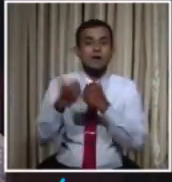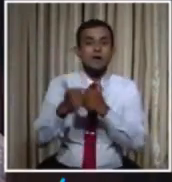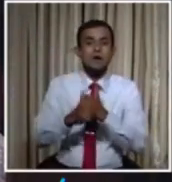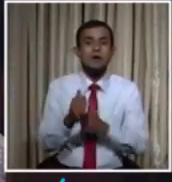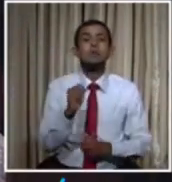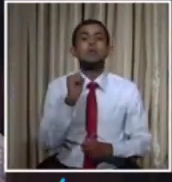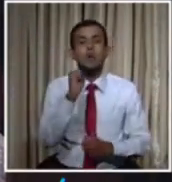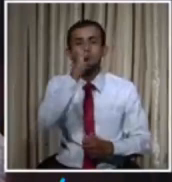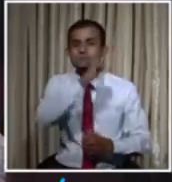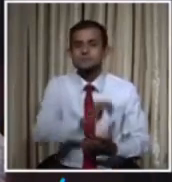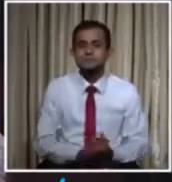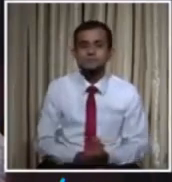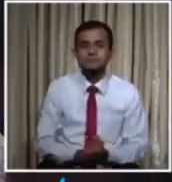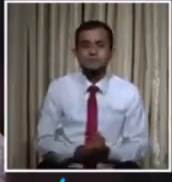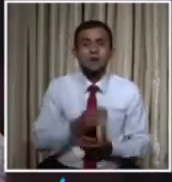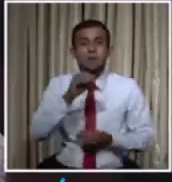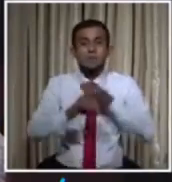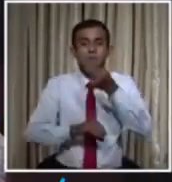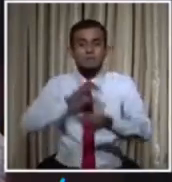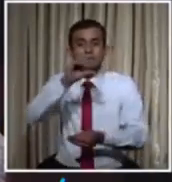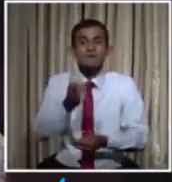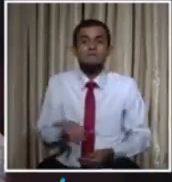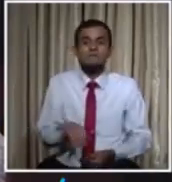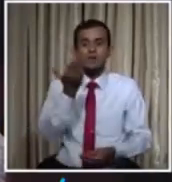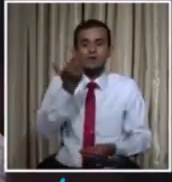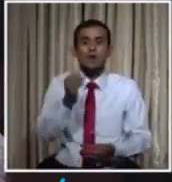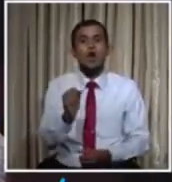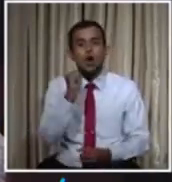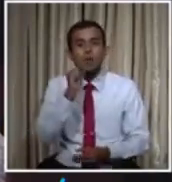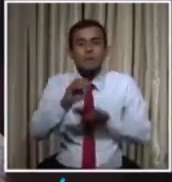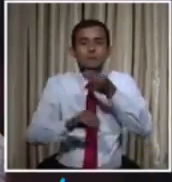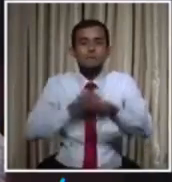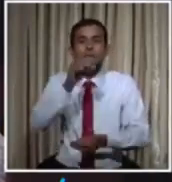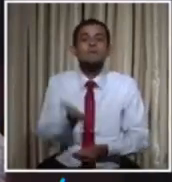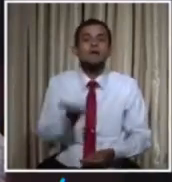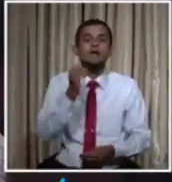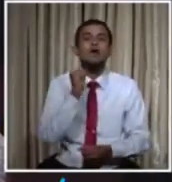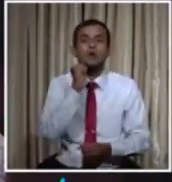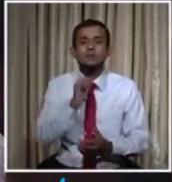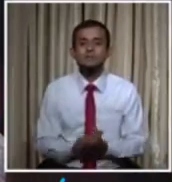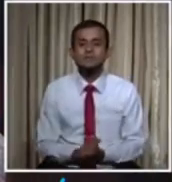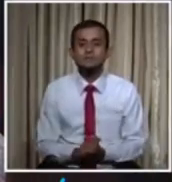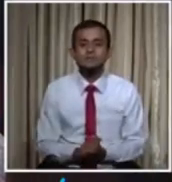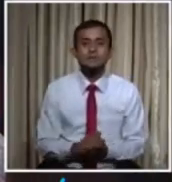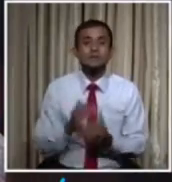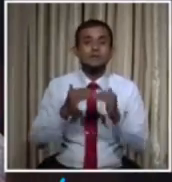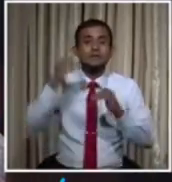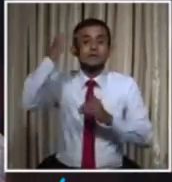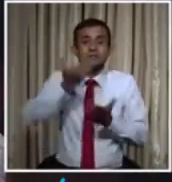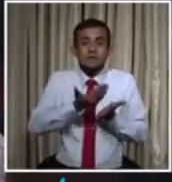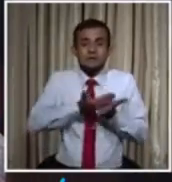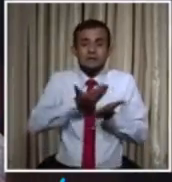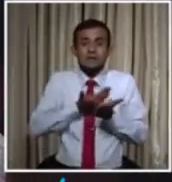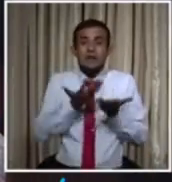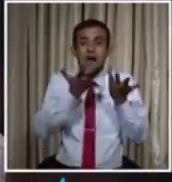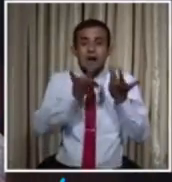කොහොමද? ආයෝජනේ වැඩි කරලා. කොහොමද ආයෝජනේ වැඩි වුණේ? ඉහළ ඉතිරි කිරීමේ